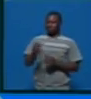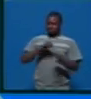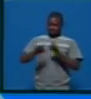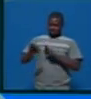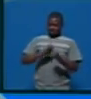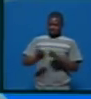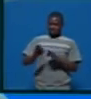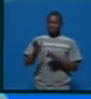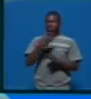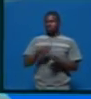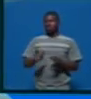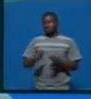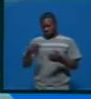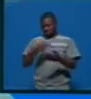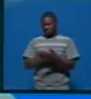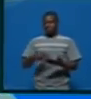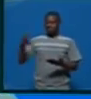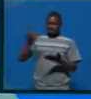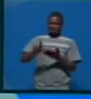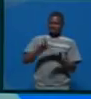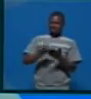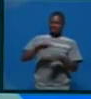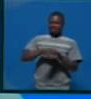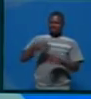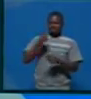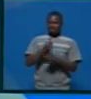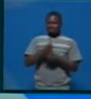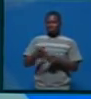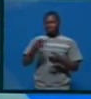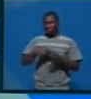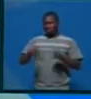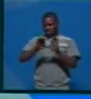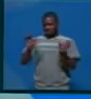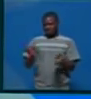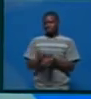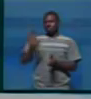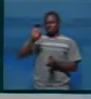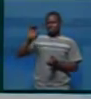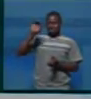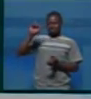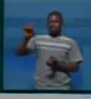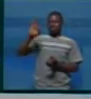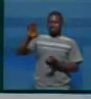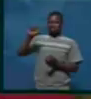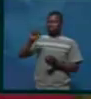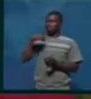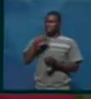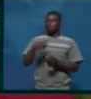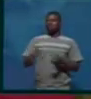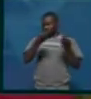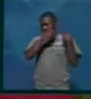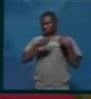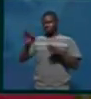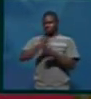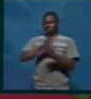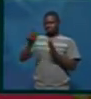leur activité. C'est le cabinet CFA Afrique qui assure la formation. Adama Guiti, Vincent Kendrebogo.